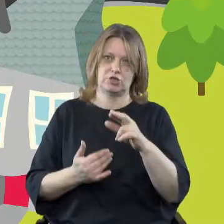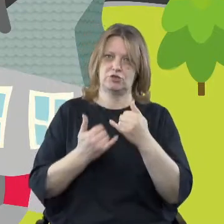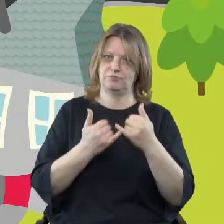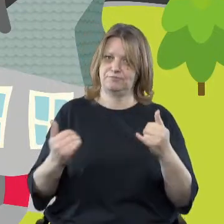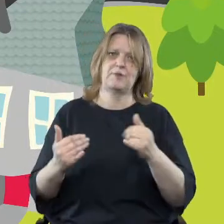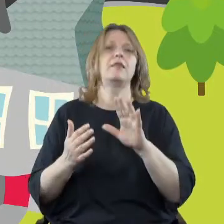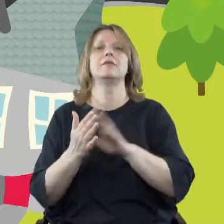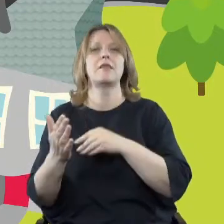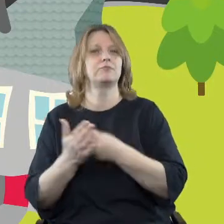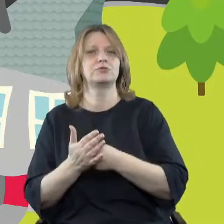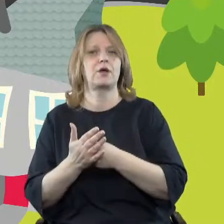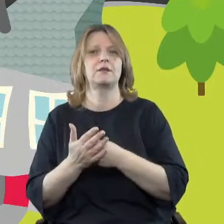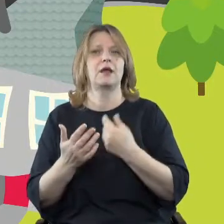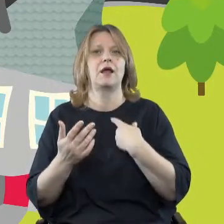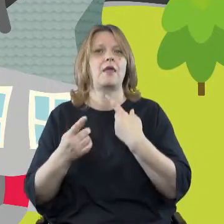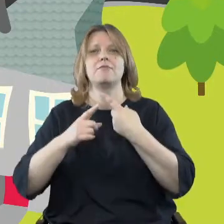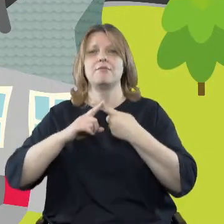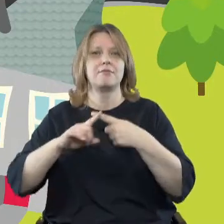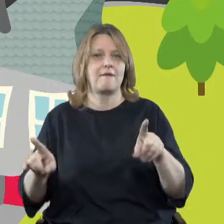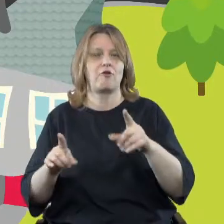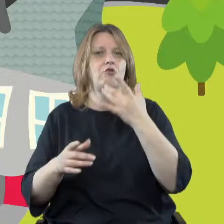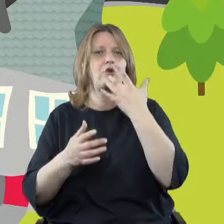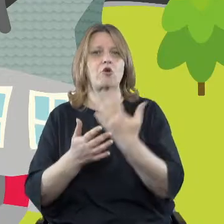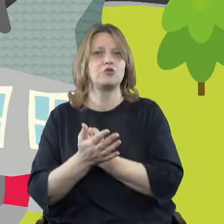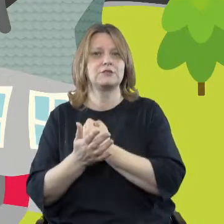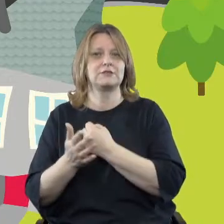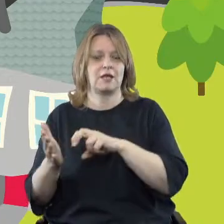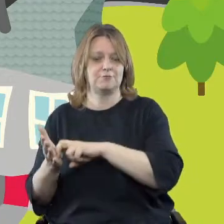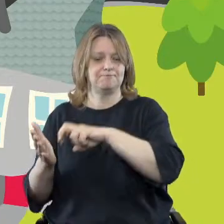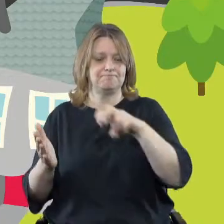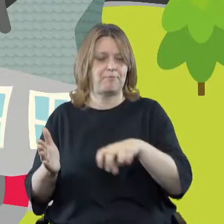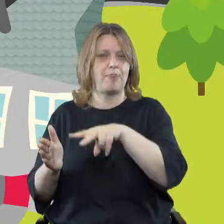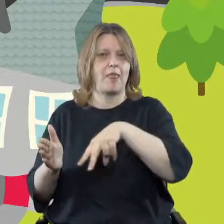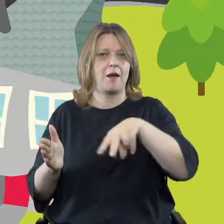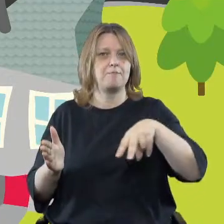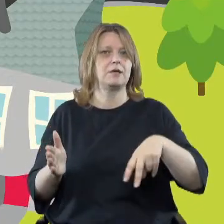Czego na przykład na pasach nie powinno się używać?